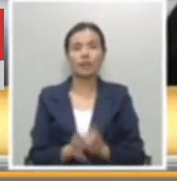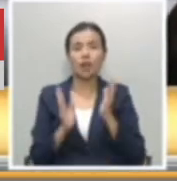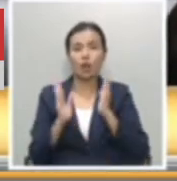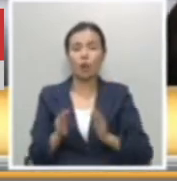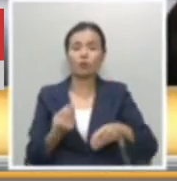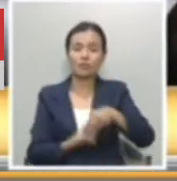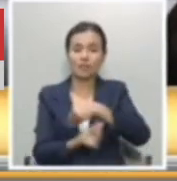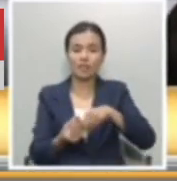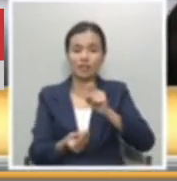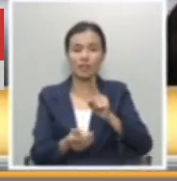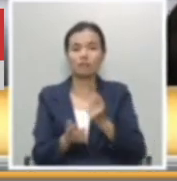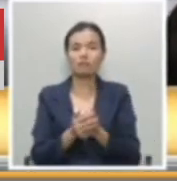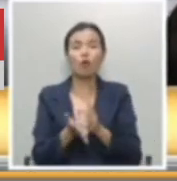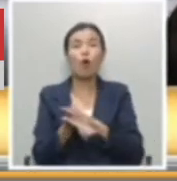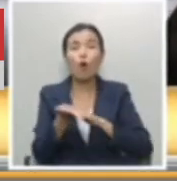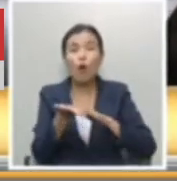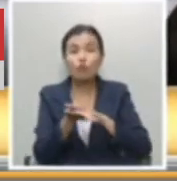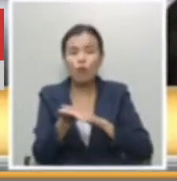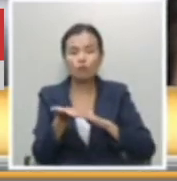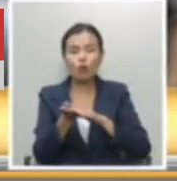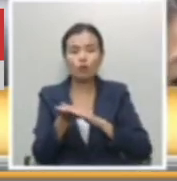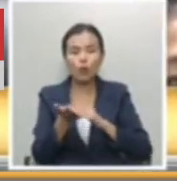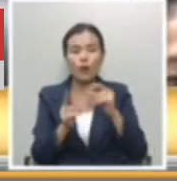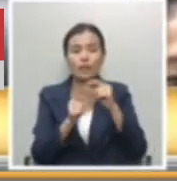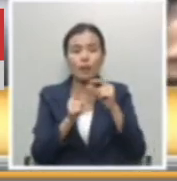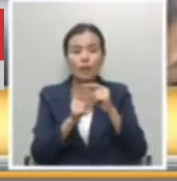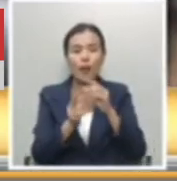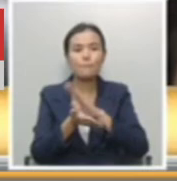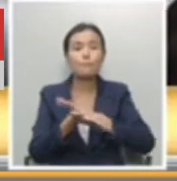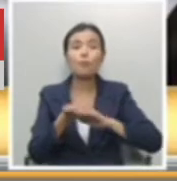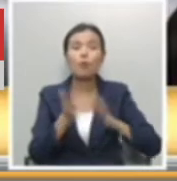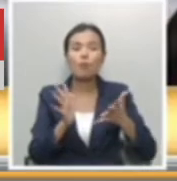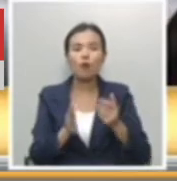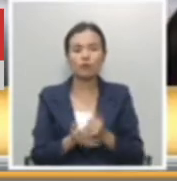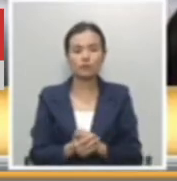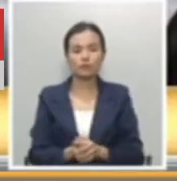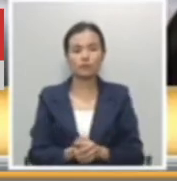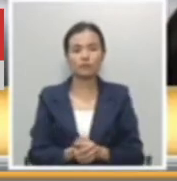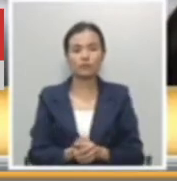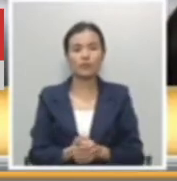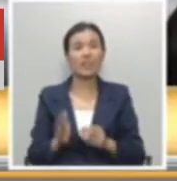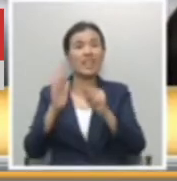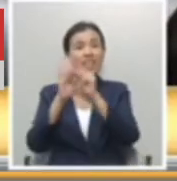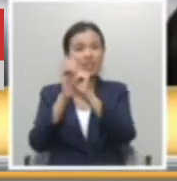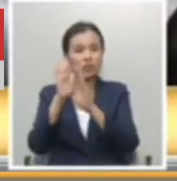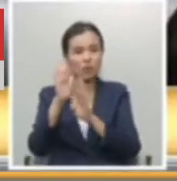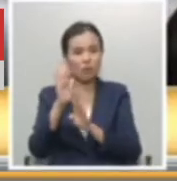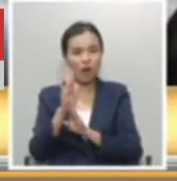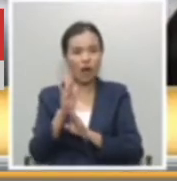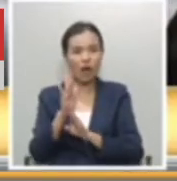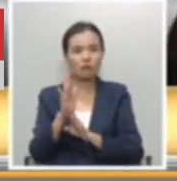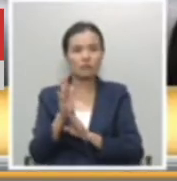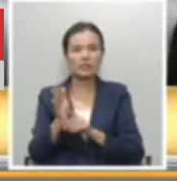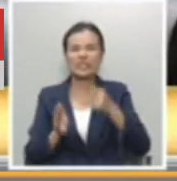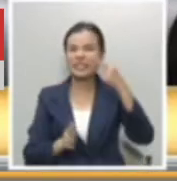ไปนะครับขอโทษนะครับท่านประธานครับใช้คำอาจจะไม่ค่อยสุภาพเขาบอกว่ามันเป็นนโยบายสิ้นคิด